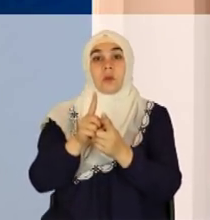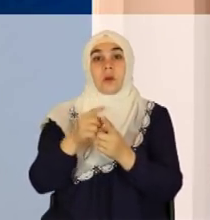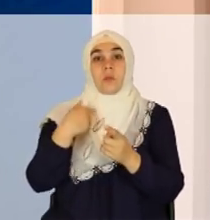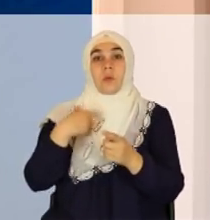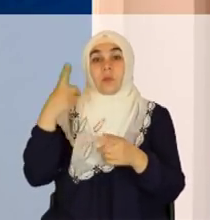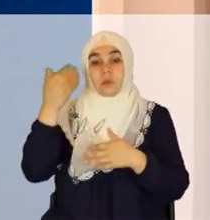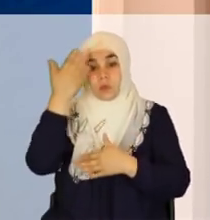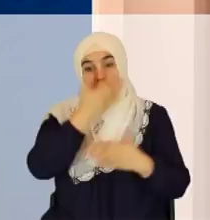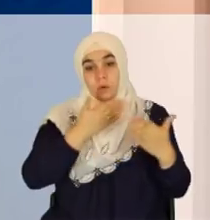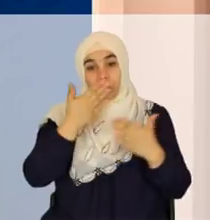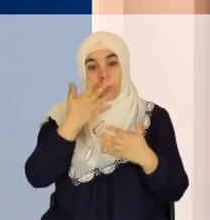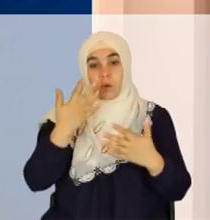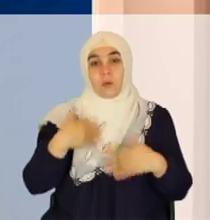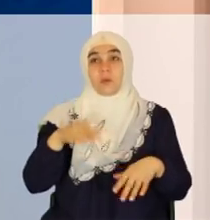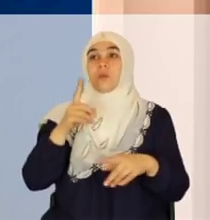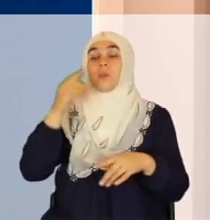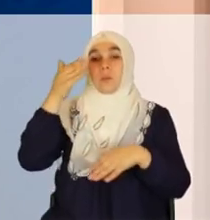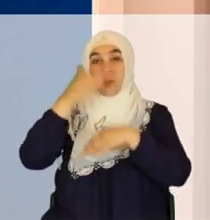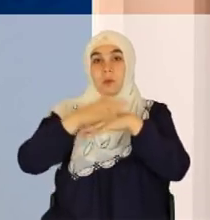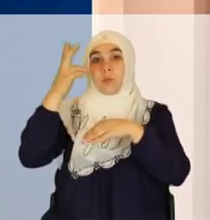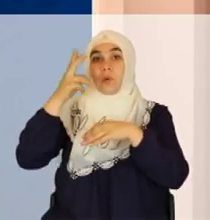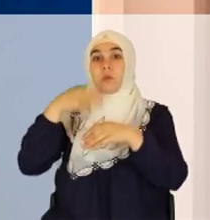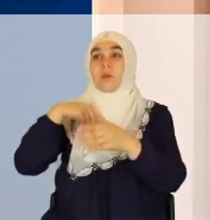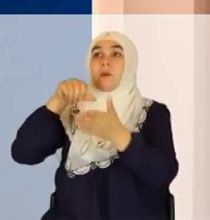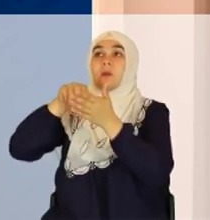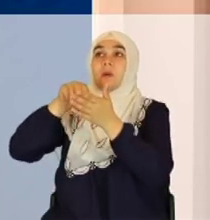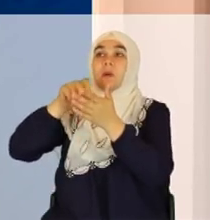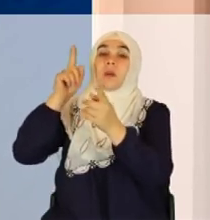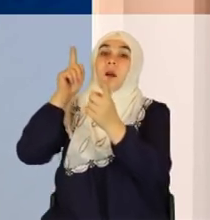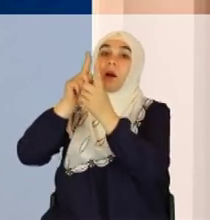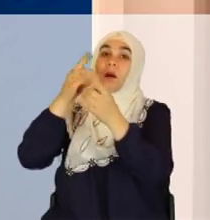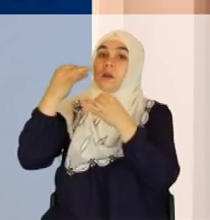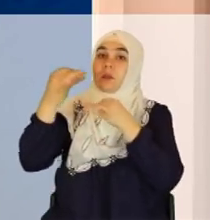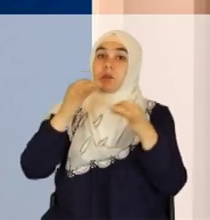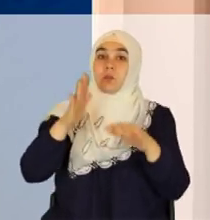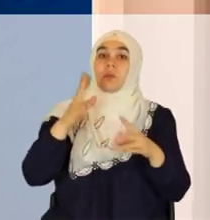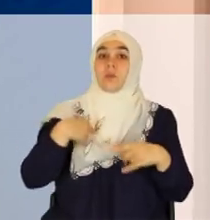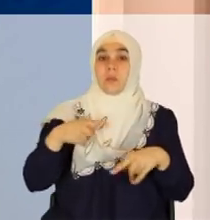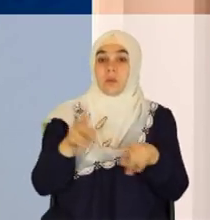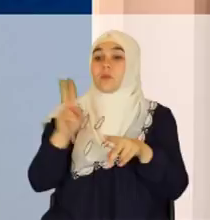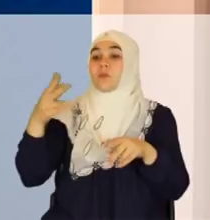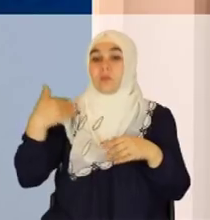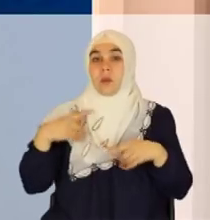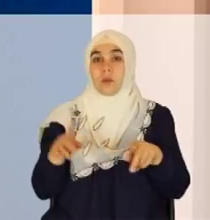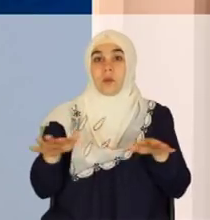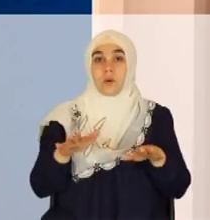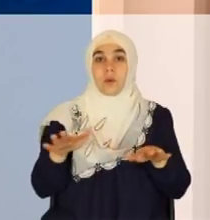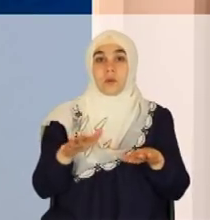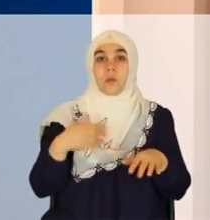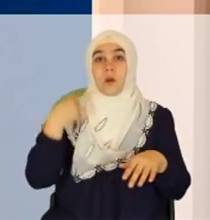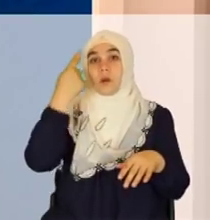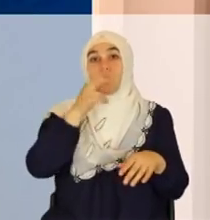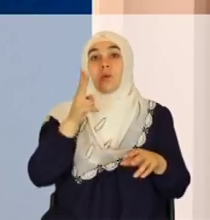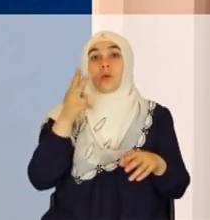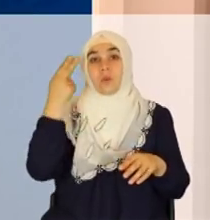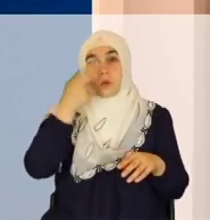men tahoratni bo'ldim, Xudoning huzuriga kirib olayapman qabuliga. Men qadrlayman, kim qadrlasin? Meni rangim